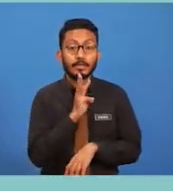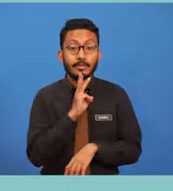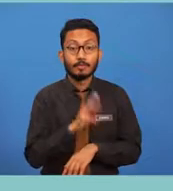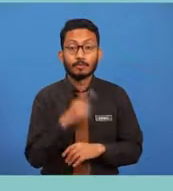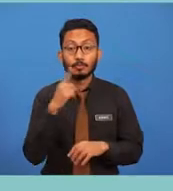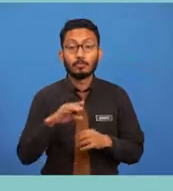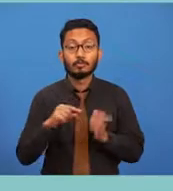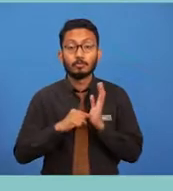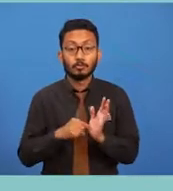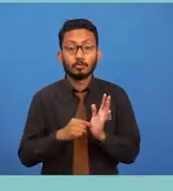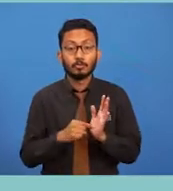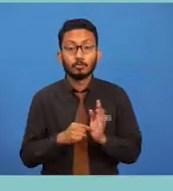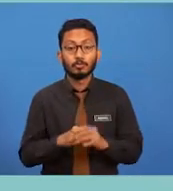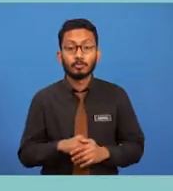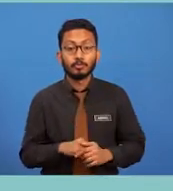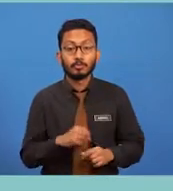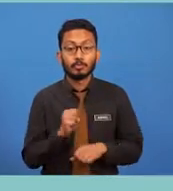dan kealkalian.